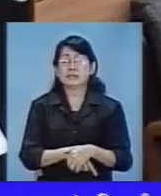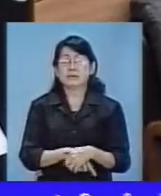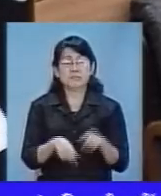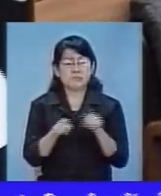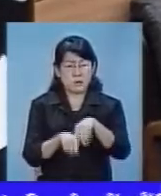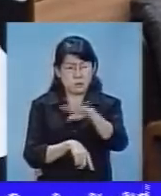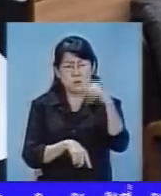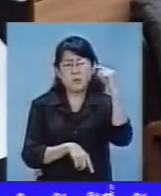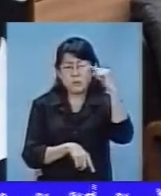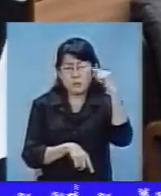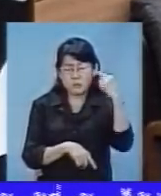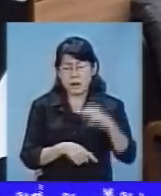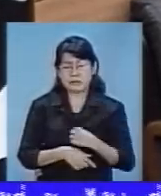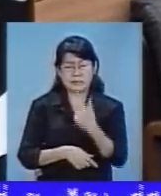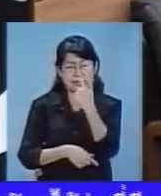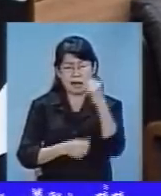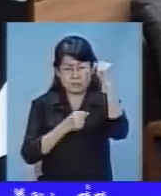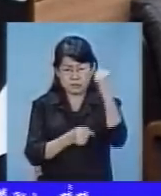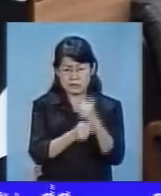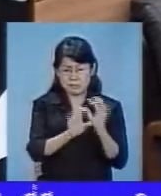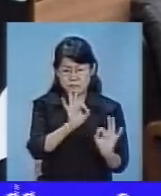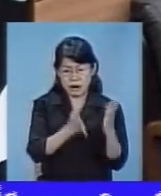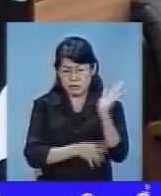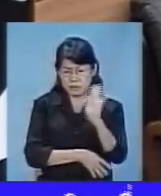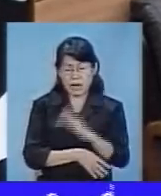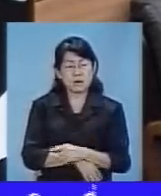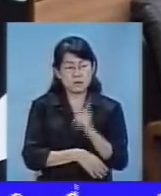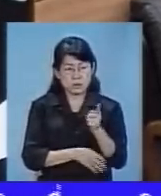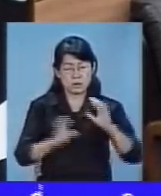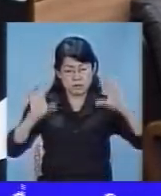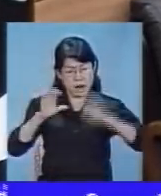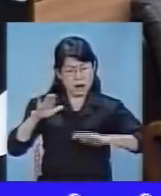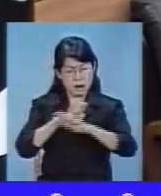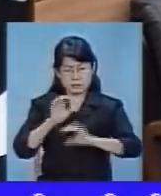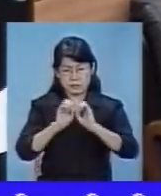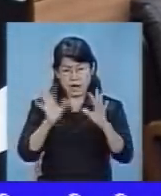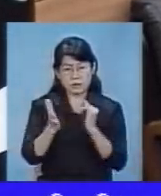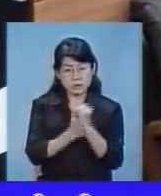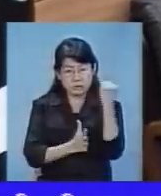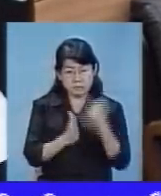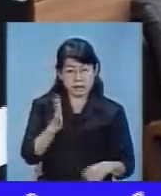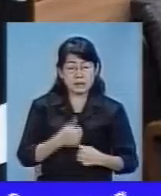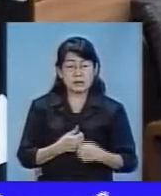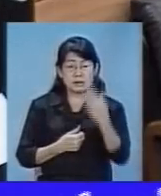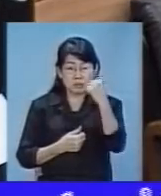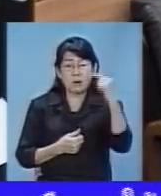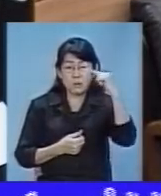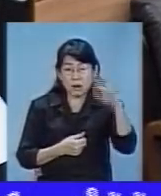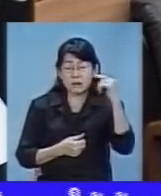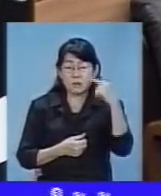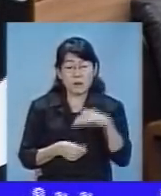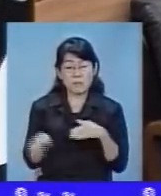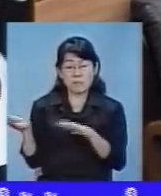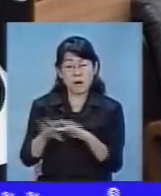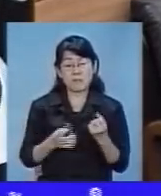ว่าไม่ใช่เป็นการกระทำของคนเสื้อแดงแต่ตรงนี้ท่านจะพิสูจน์นะฮะว่าเป็นจริงหรือไม่จริงแล้วทำไมไม่เตรียมรถน้ำไว้ล่ะครับ